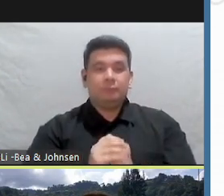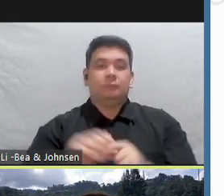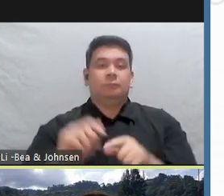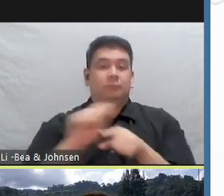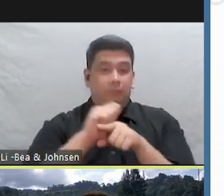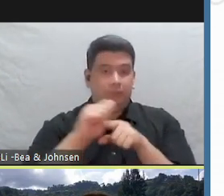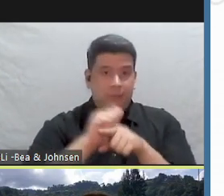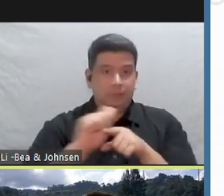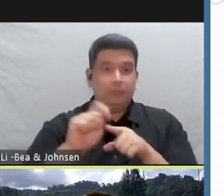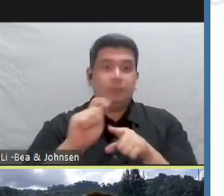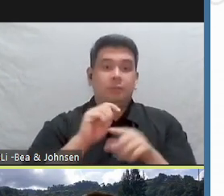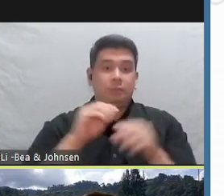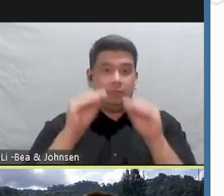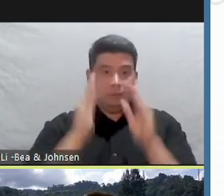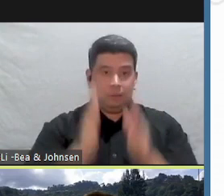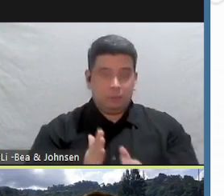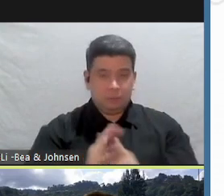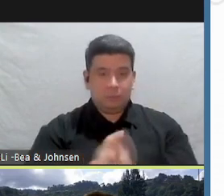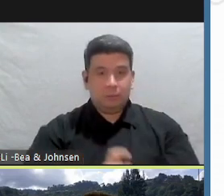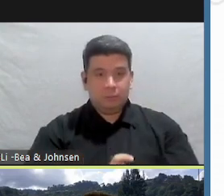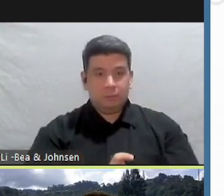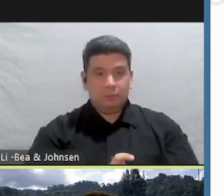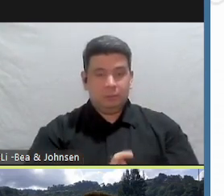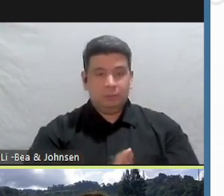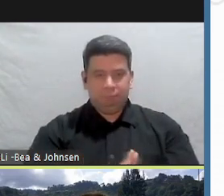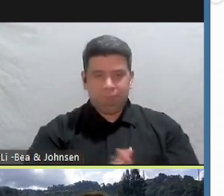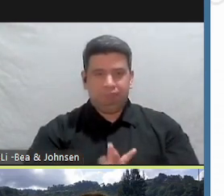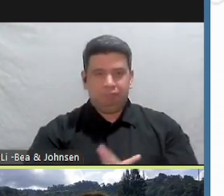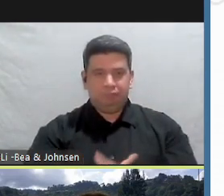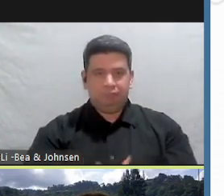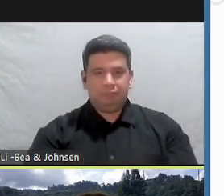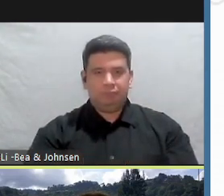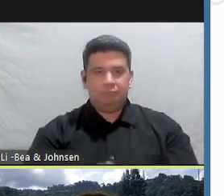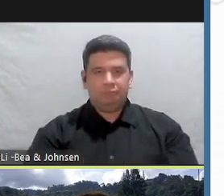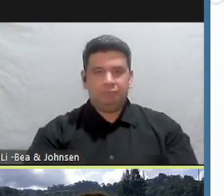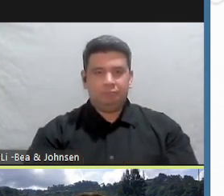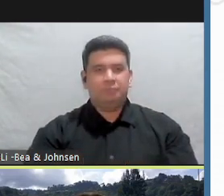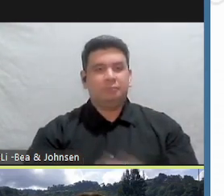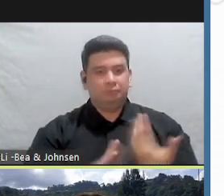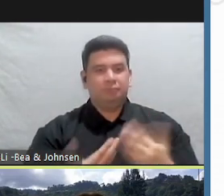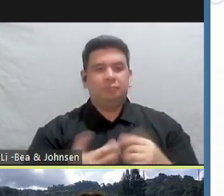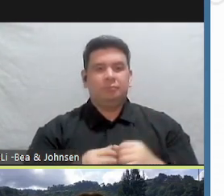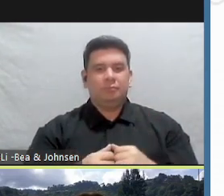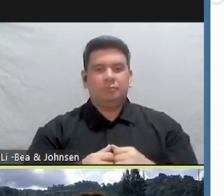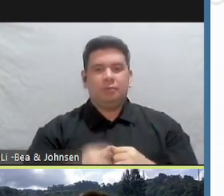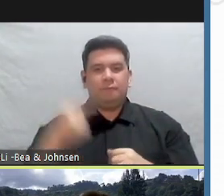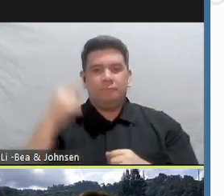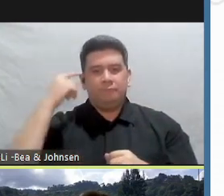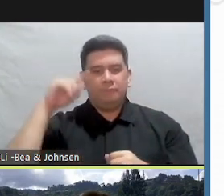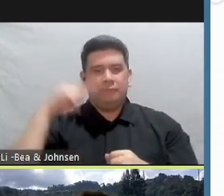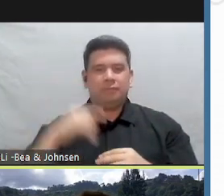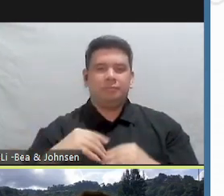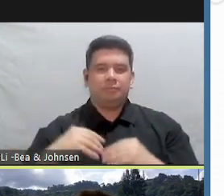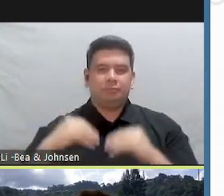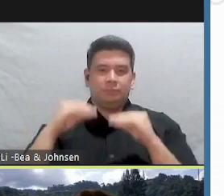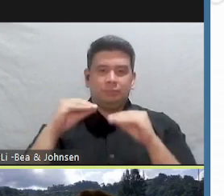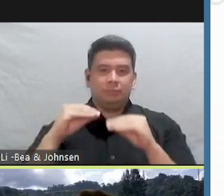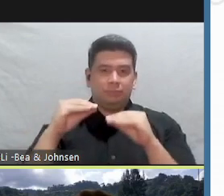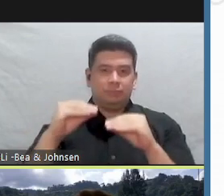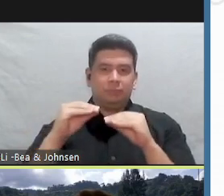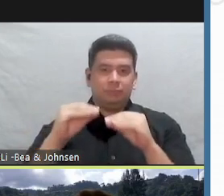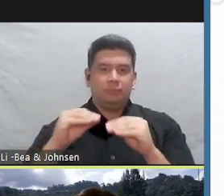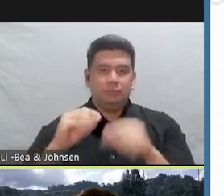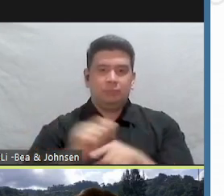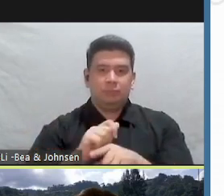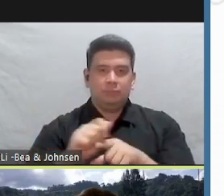sa right, yung teacher galing sa Mangkayan, pumupunta sa Bugyas para magpaturo. At narinig ko to, no, nandun ako